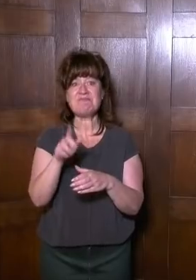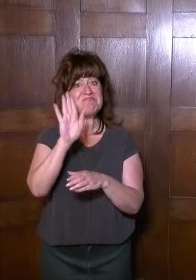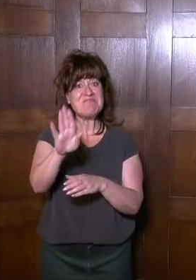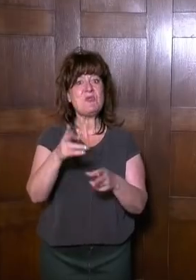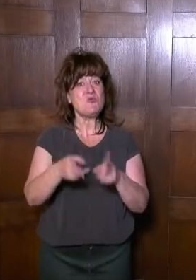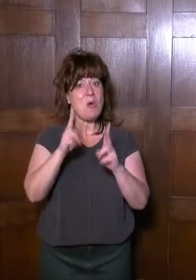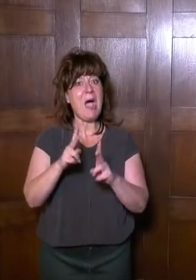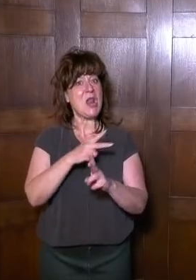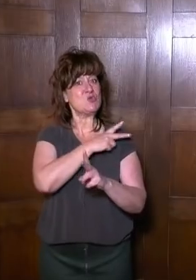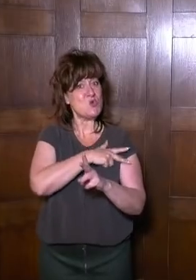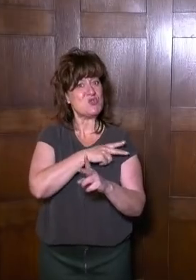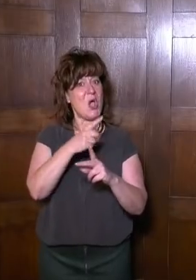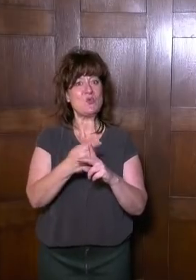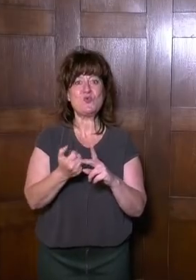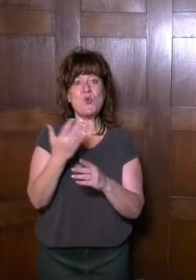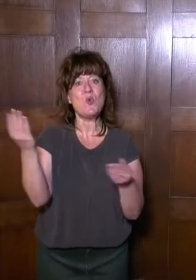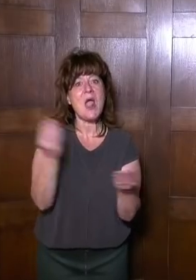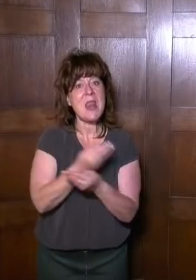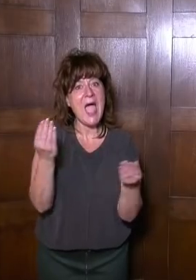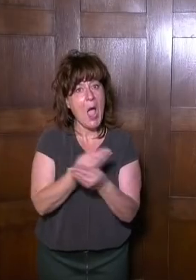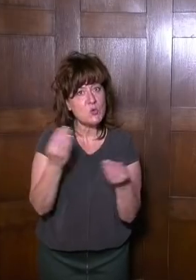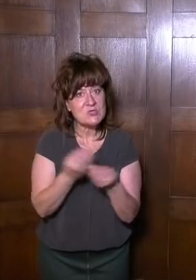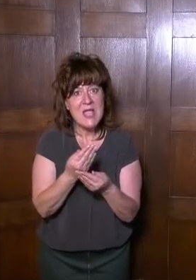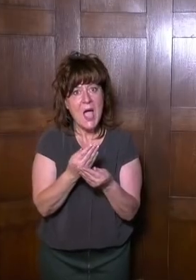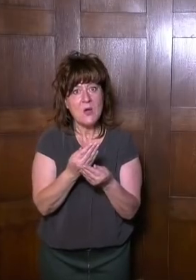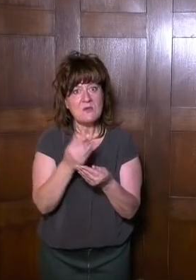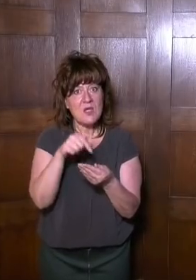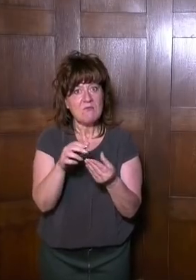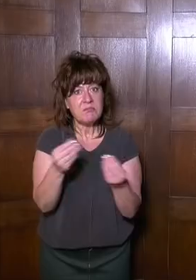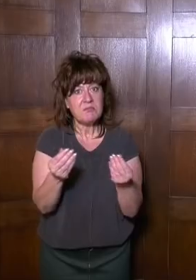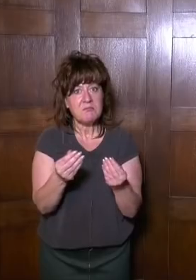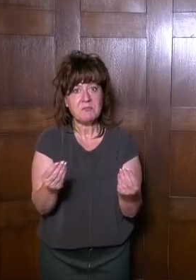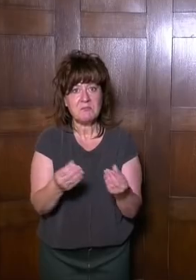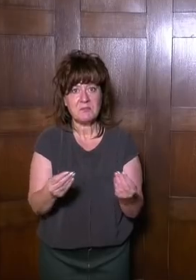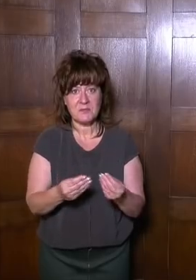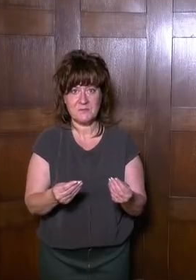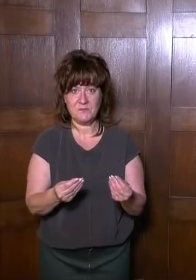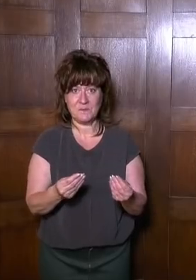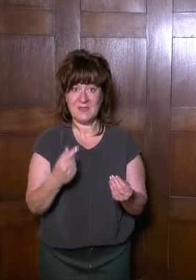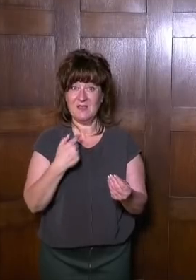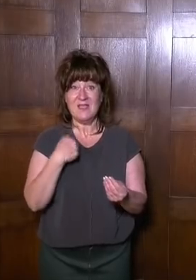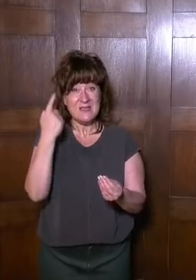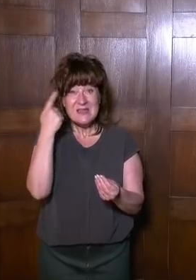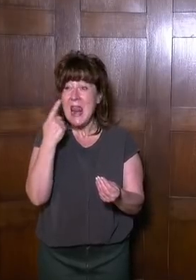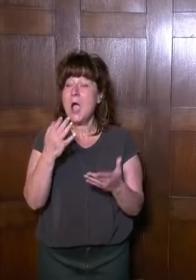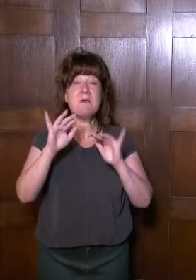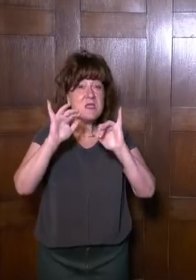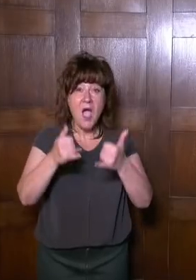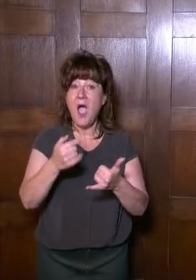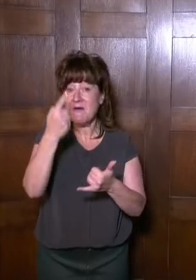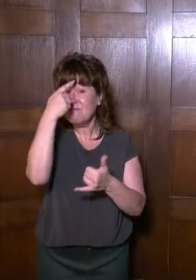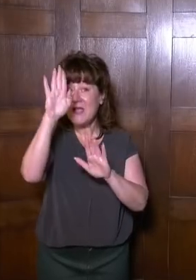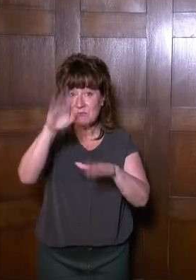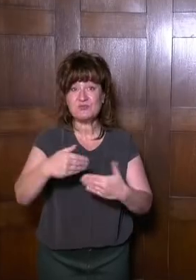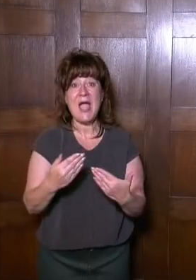und kulturellen Austauschformate, die jetzt alle verschwunden sind. Ich glaube, alle sehen das ein, dass eine enge